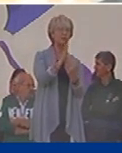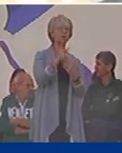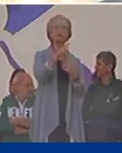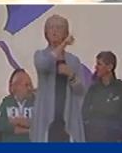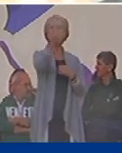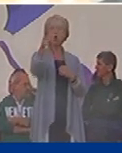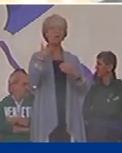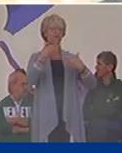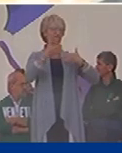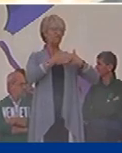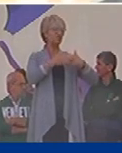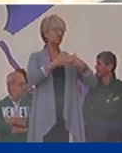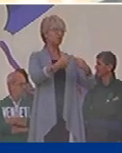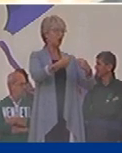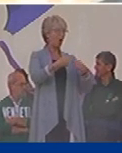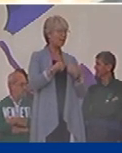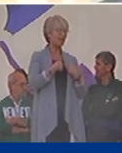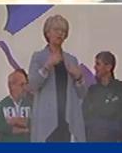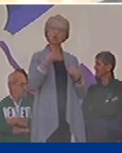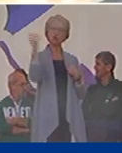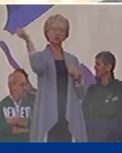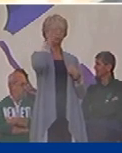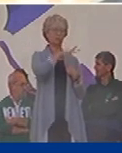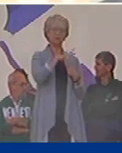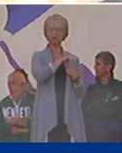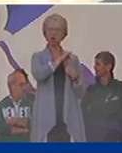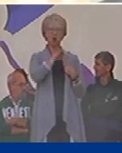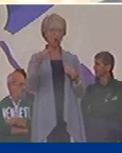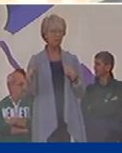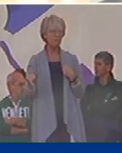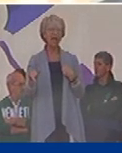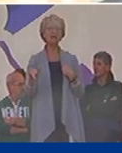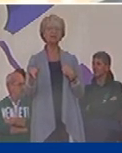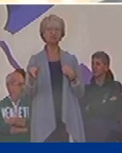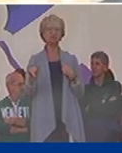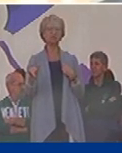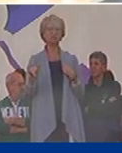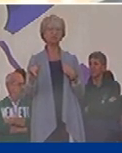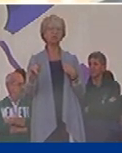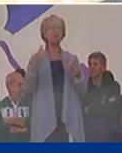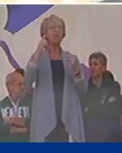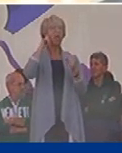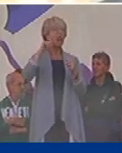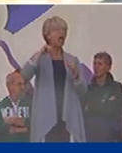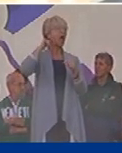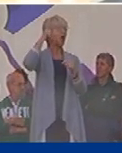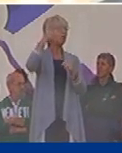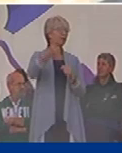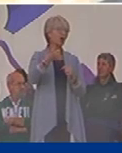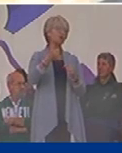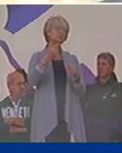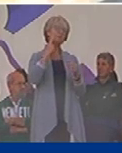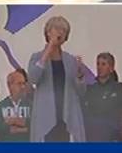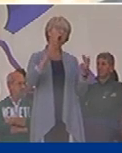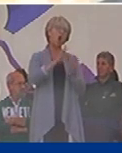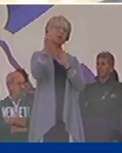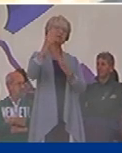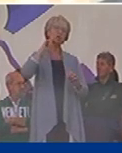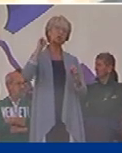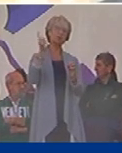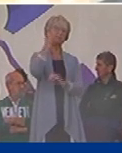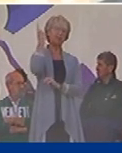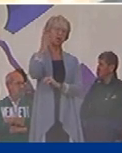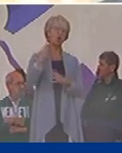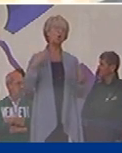me, per cui io questo non me lo scorderò mai e alla prossima che sia un'occasione migliore che